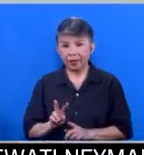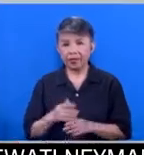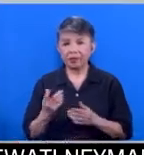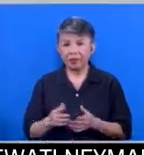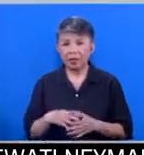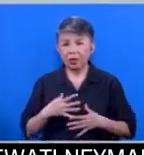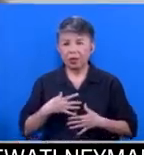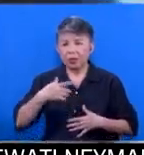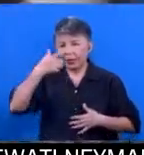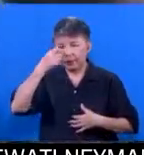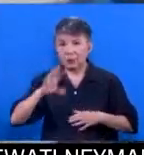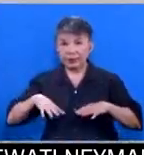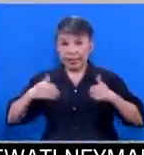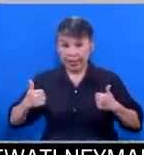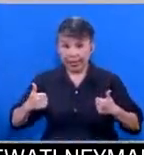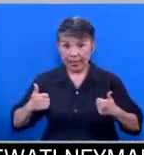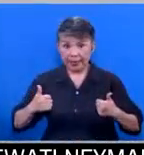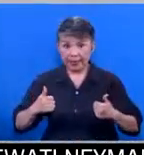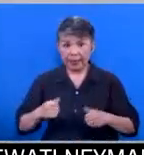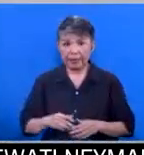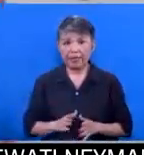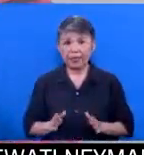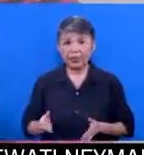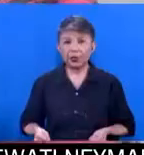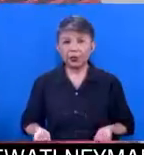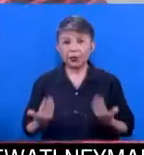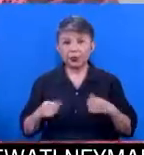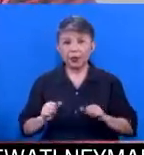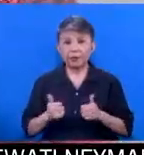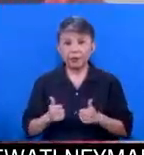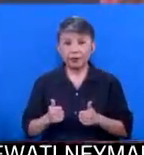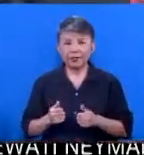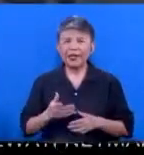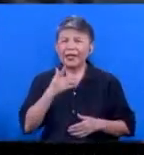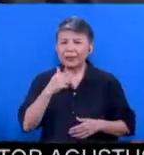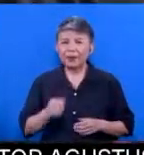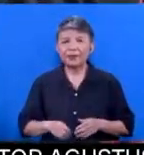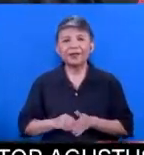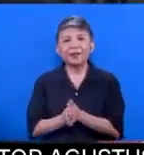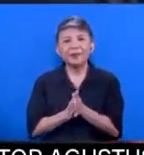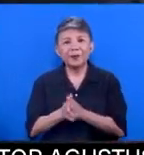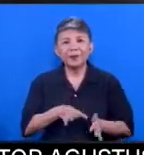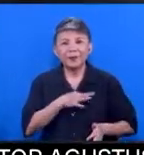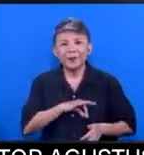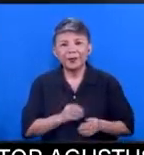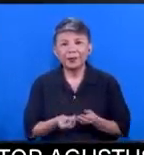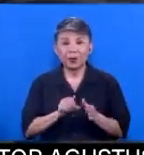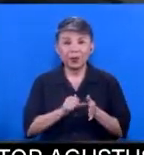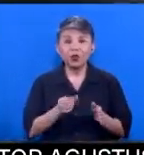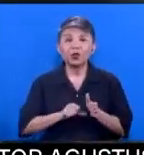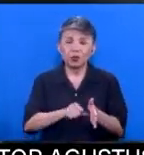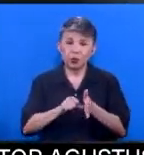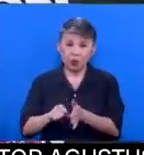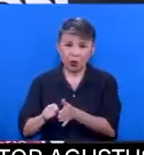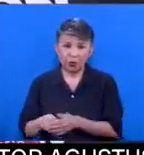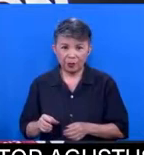kamu sudah apa namanya menjalani hidupmu yang produktif Kenapa sih kamu enggak memberi manfaat buat orang lain dan ya kebetulan karena saya